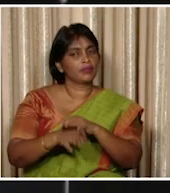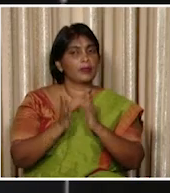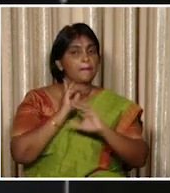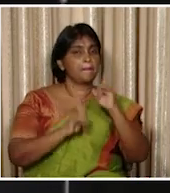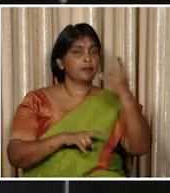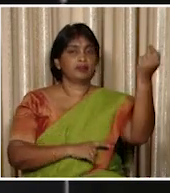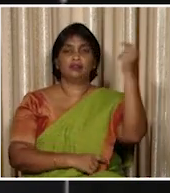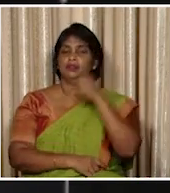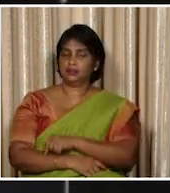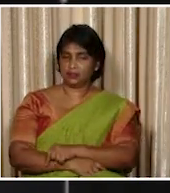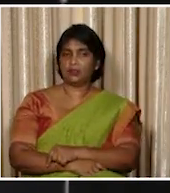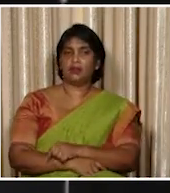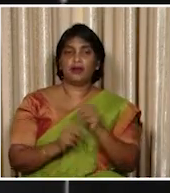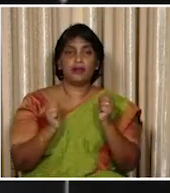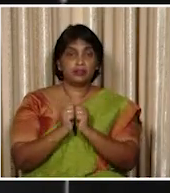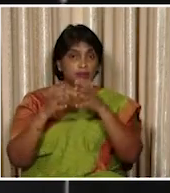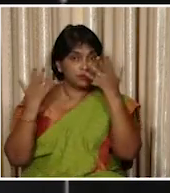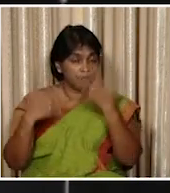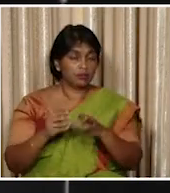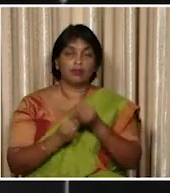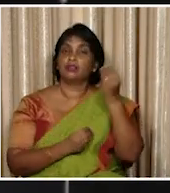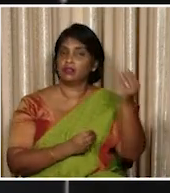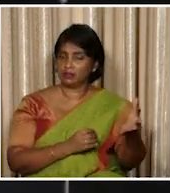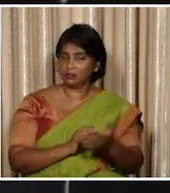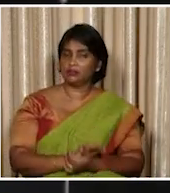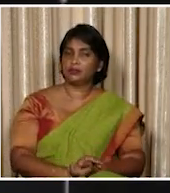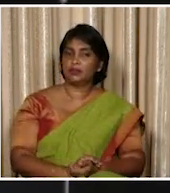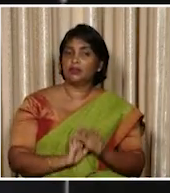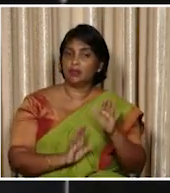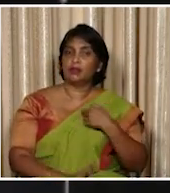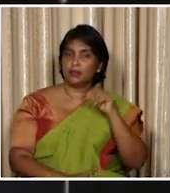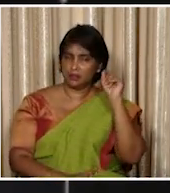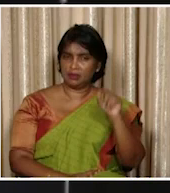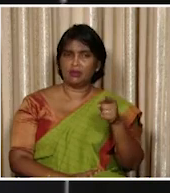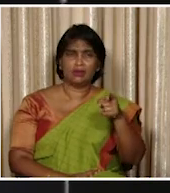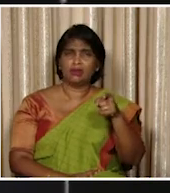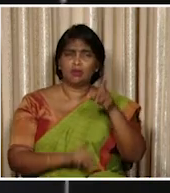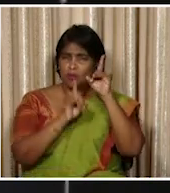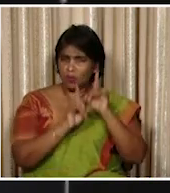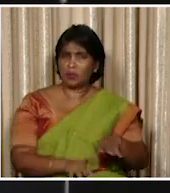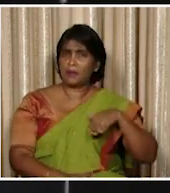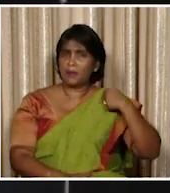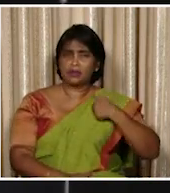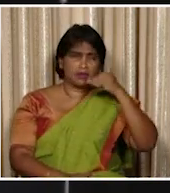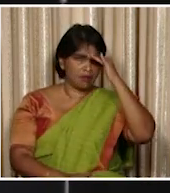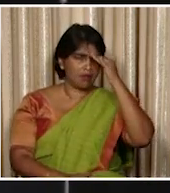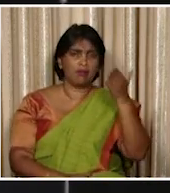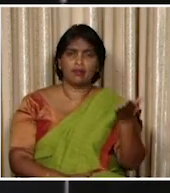දෙනවා ඒ කටයුත්ත නිම කරා දීමට. එතකොට අපි කියනවා ඔබතුමන්මනි ජ්‍යෙෂ්ඨ